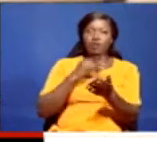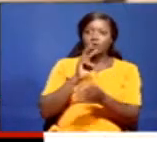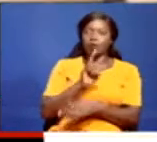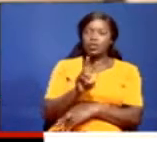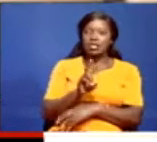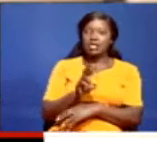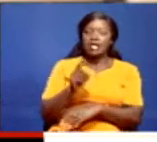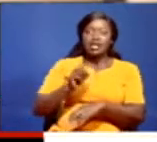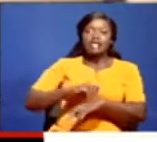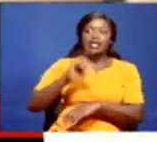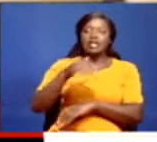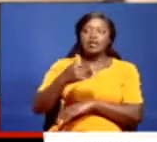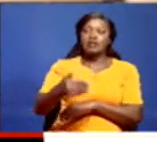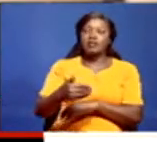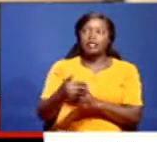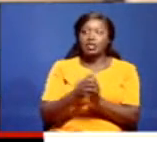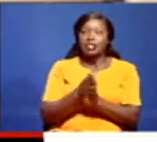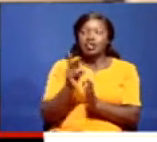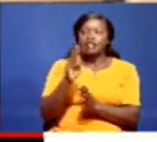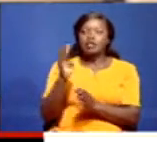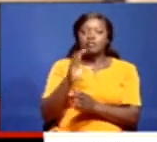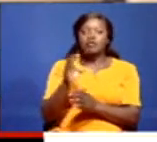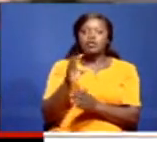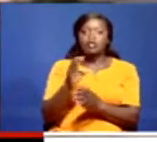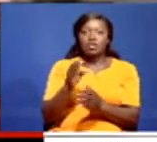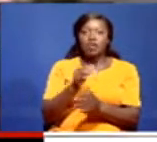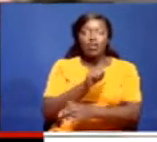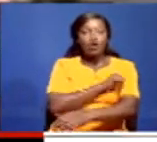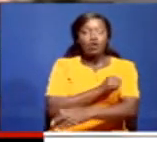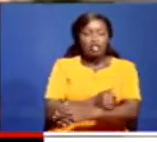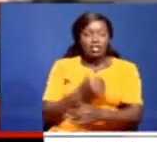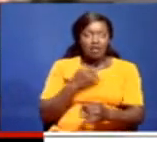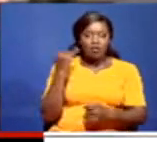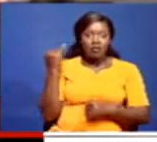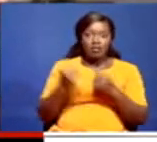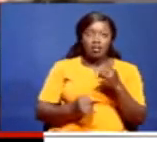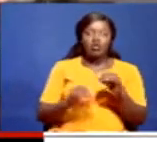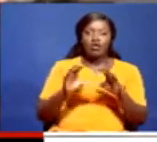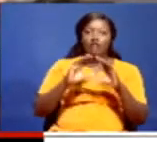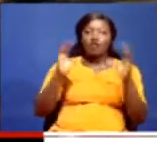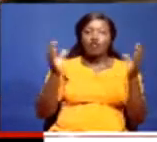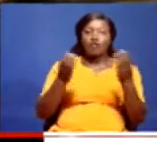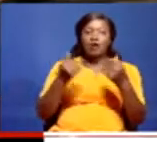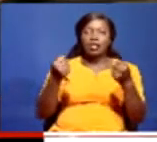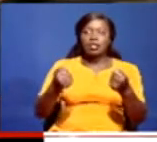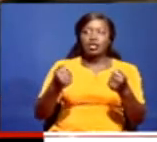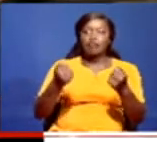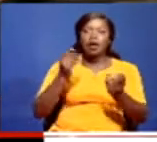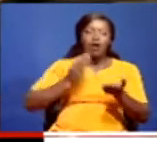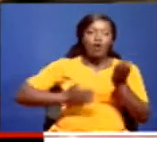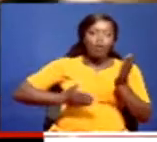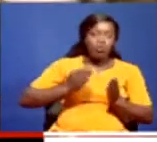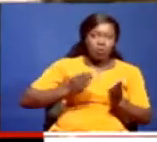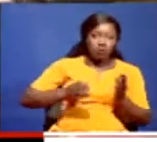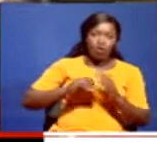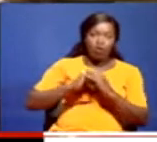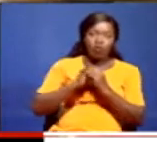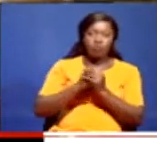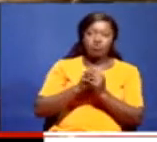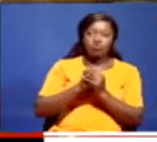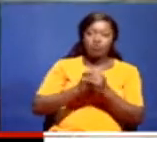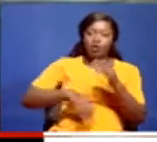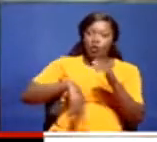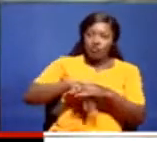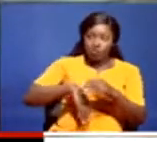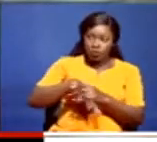day. ABC ina haki za kutangaza finali za kombe la dunia, mashindano ya mchezo wa mpira wa kikapu kufuzu kwa kombe